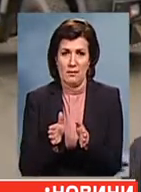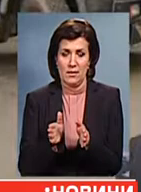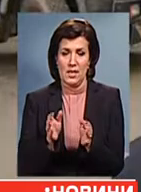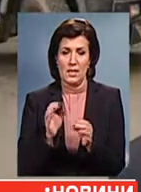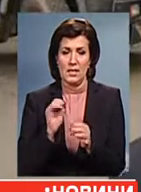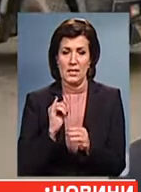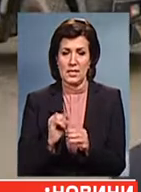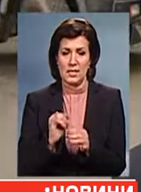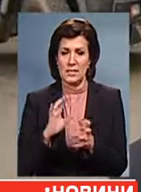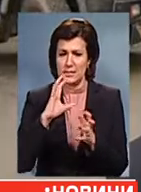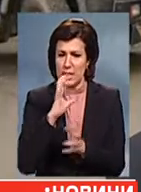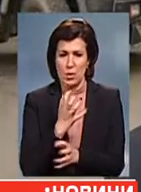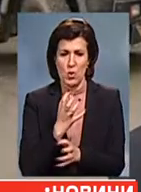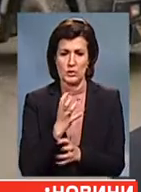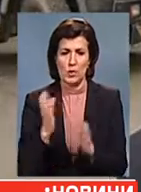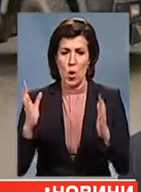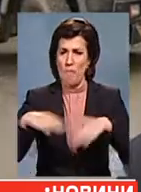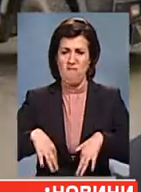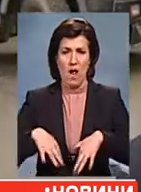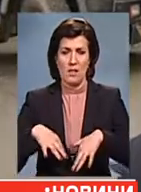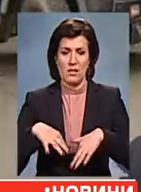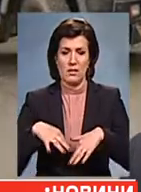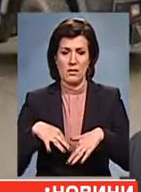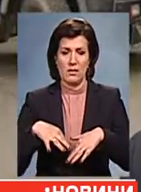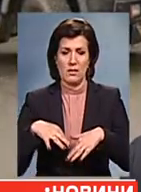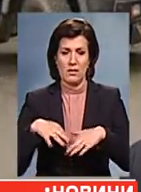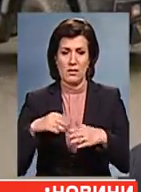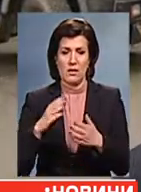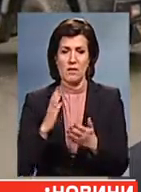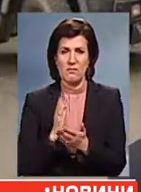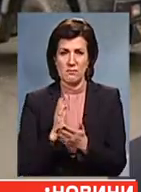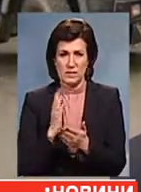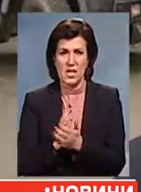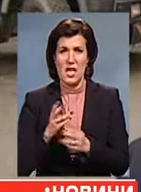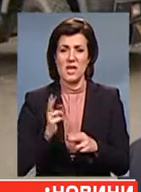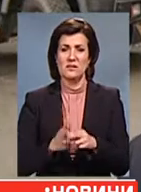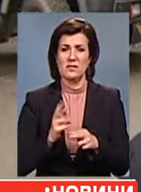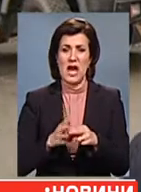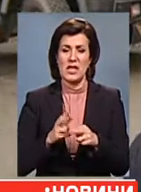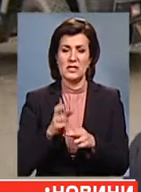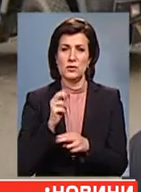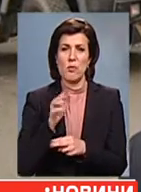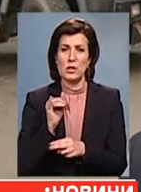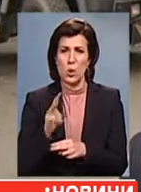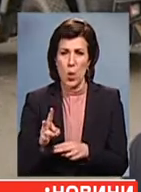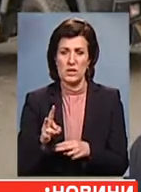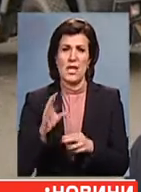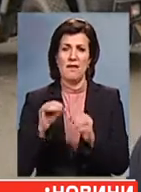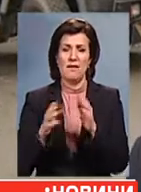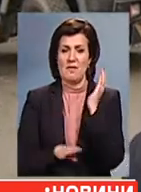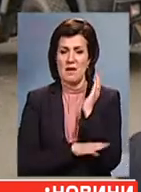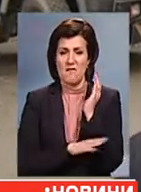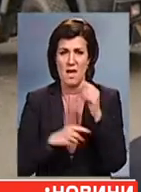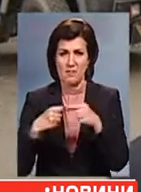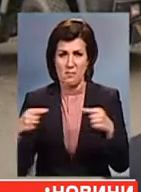надзвичайно серйозний обвал, який складається із залізобетонних конструкцій, а також із дерев'яних балок.